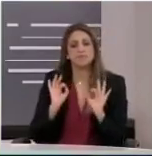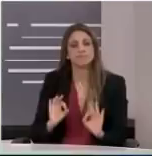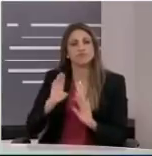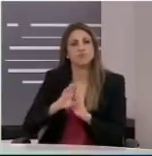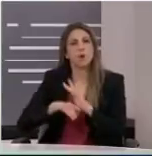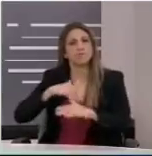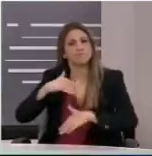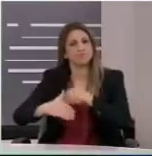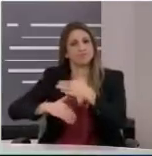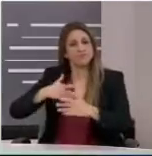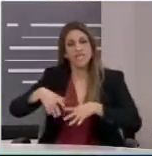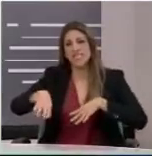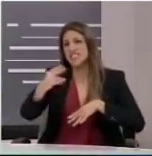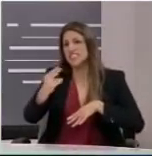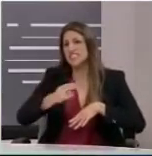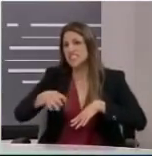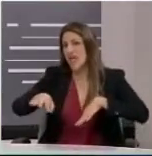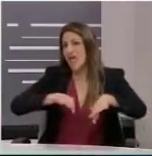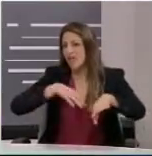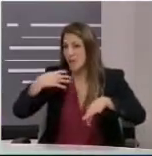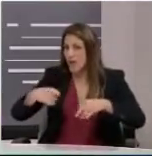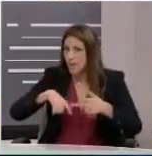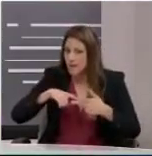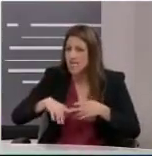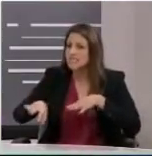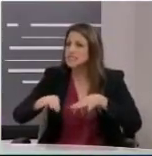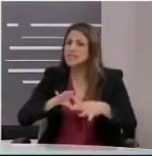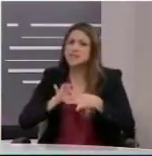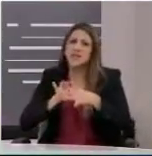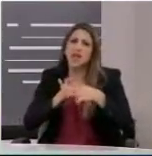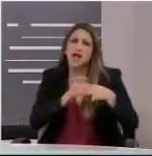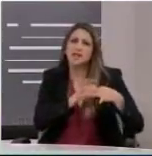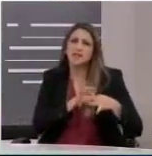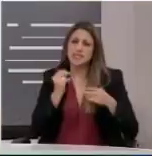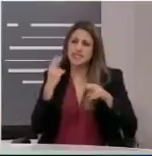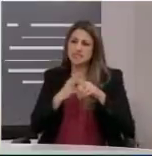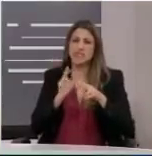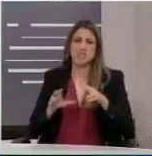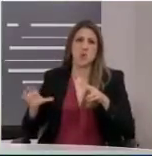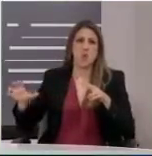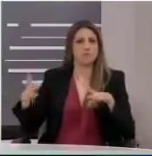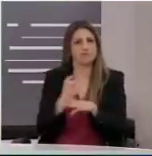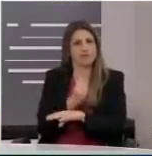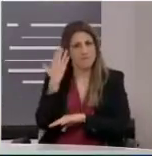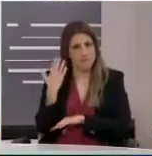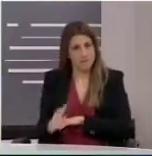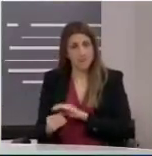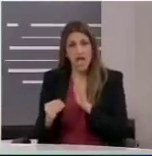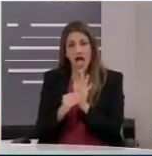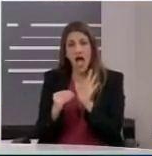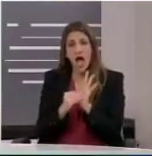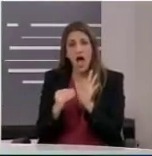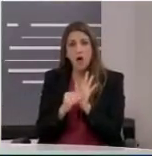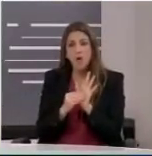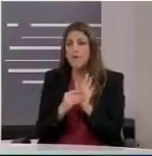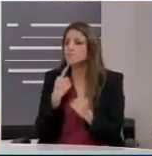στρατηγική και με σχέδιο, με στρατηγικές συνεργασίες με σημαντικές χώρες της περιοχής και μέσα από μια